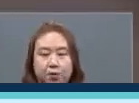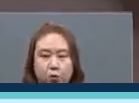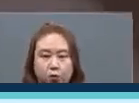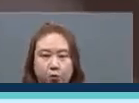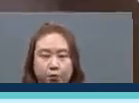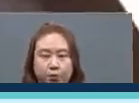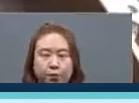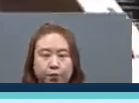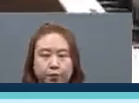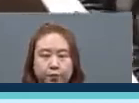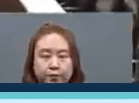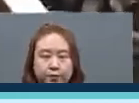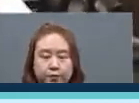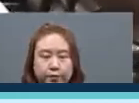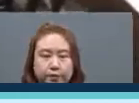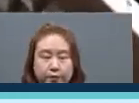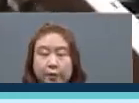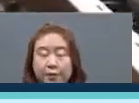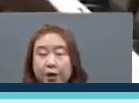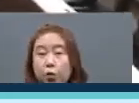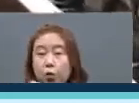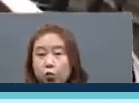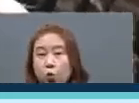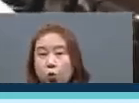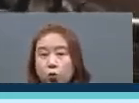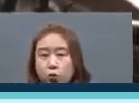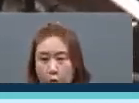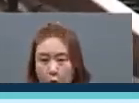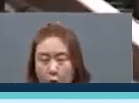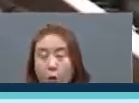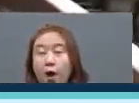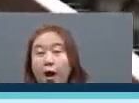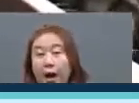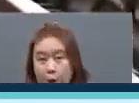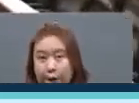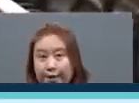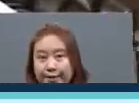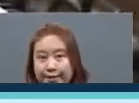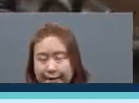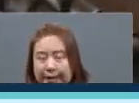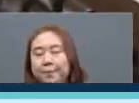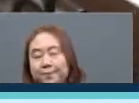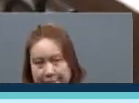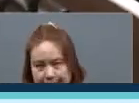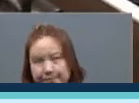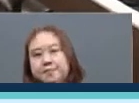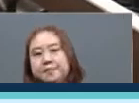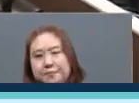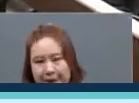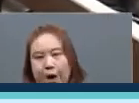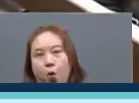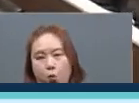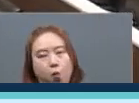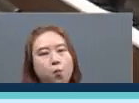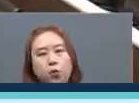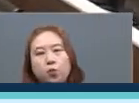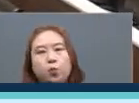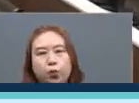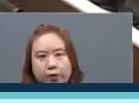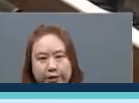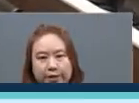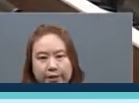ตรีเรื่องการเดินทางไปยังต่างประเทศเพื่อดึงดูดการลงทุนให้เห็นผลผ่านคณะกรรมการส่งเสริมการลงทุน